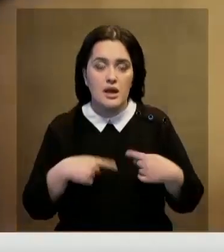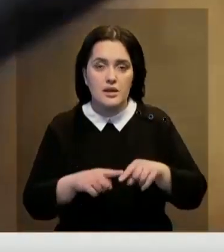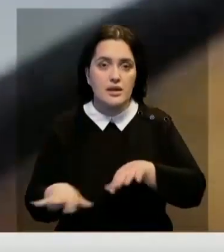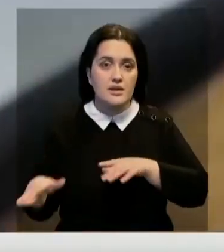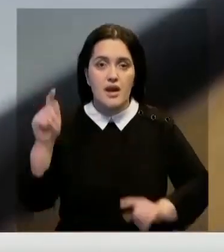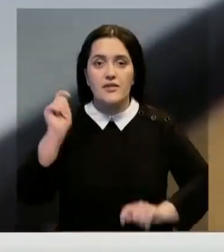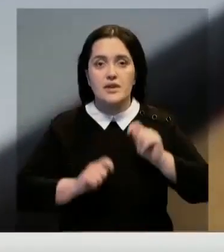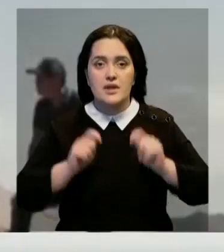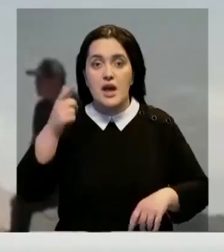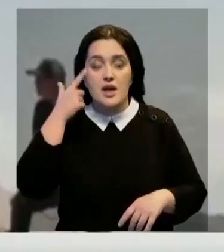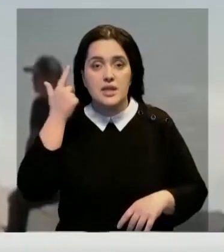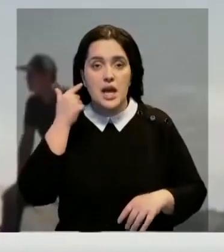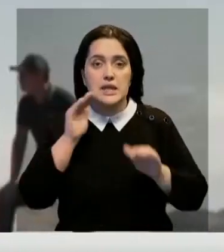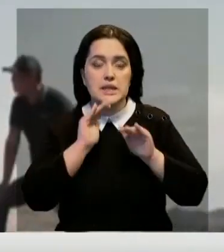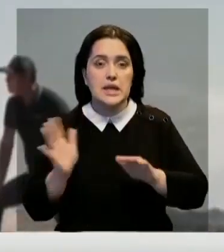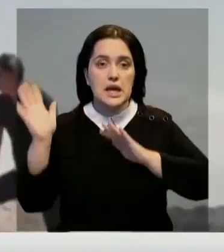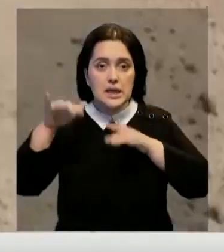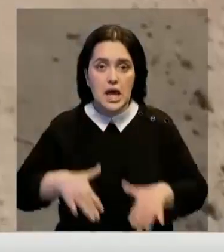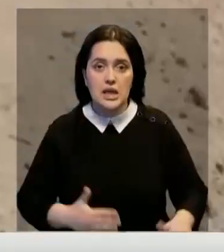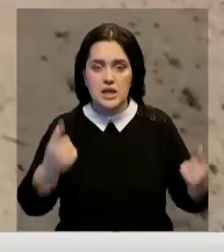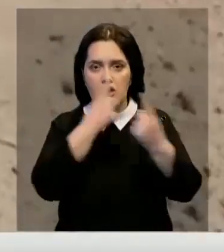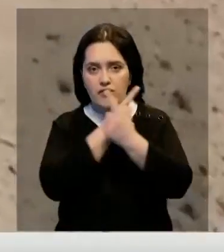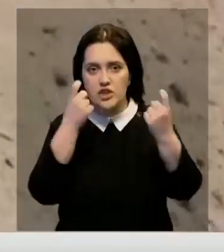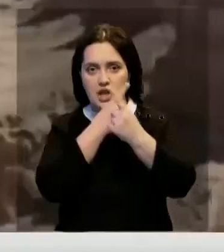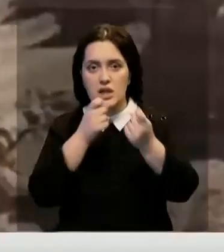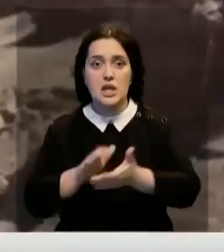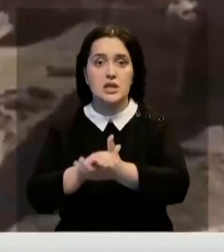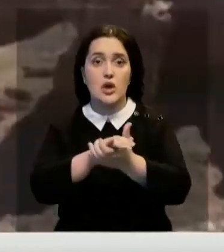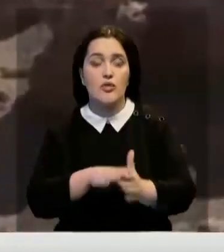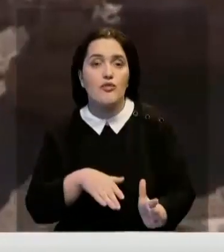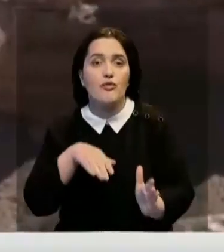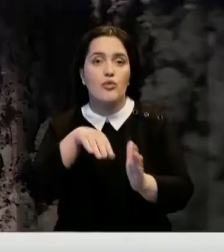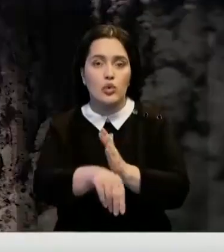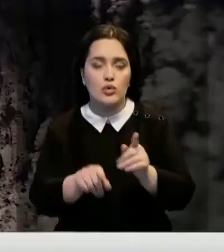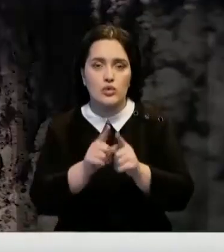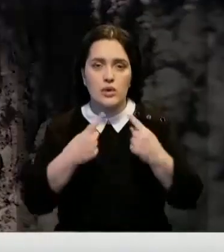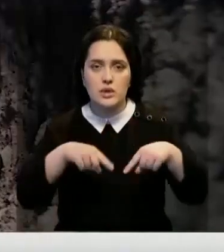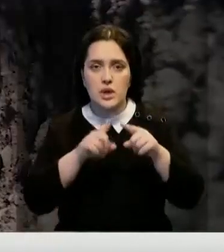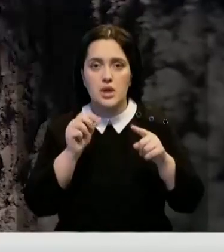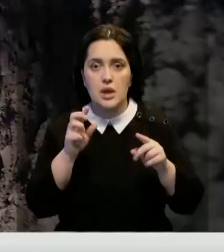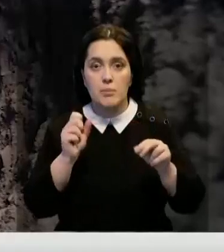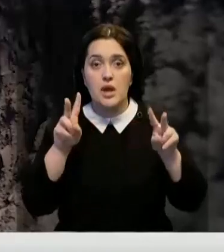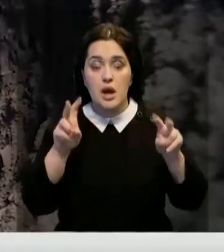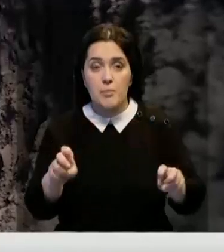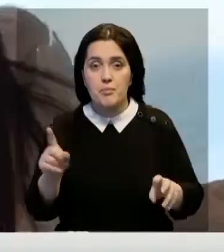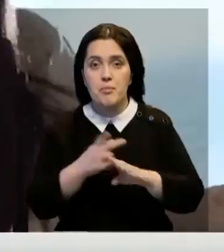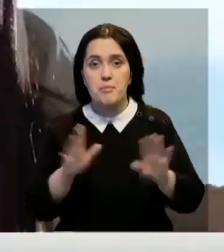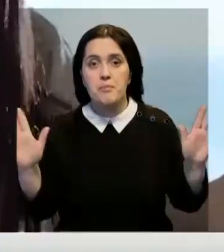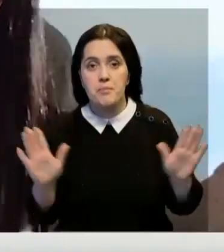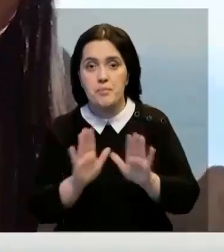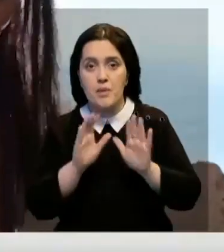выступает азиатско-тихоокеанский вещательный союз состав которого входит и агентство хабар клип для новой песни